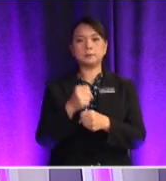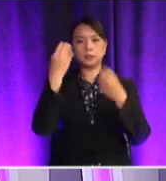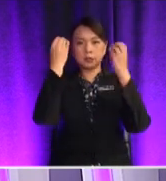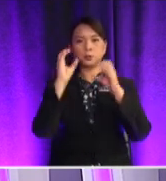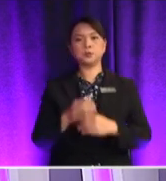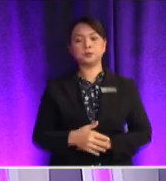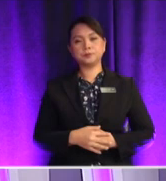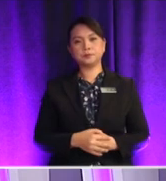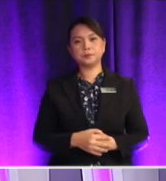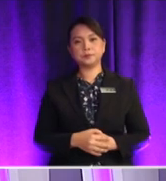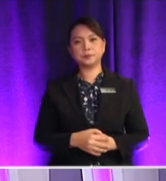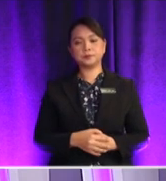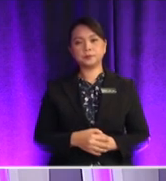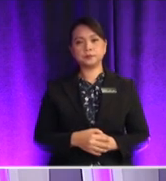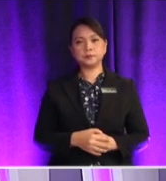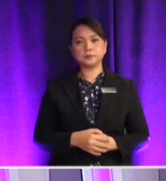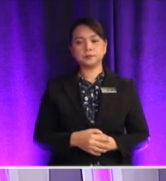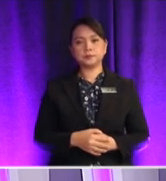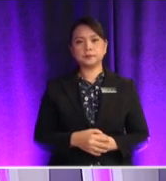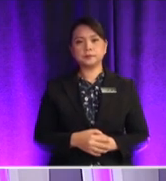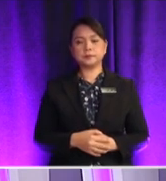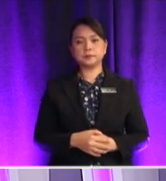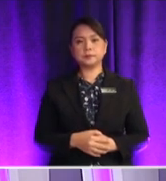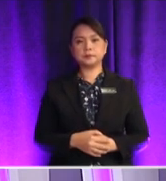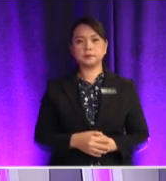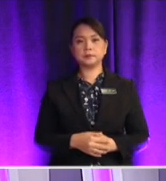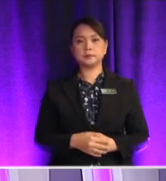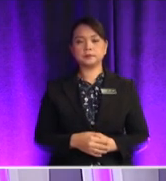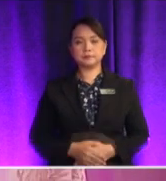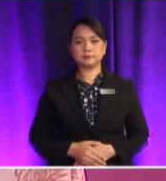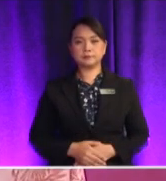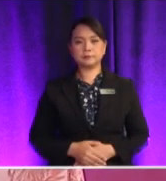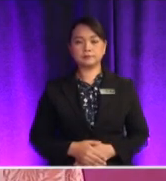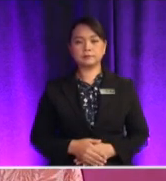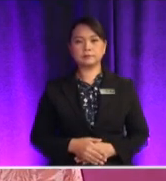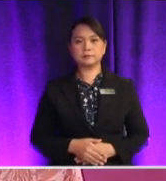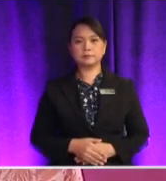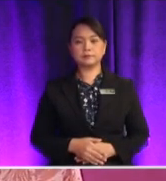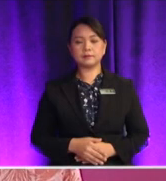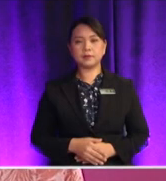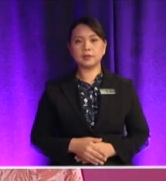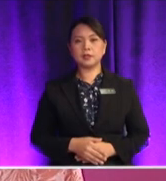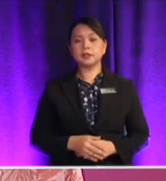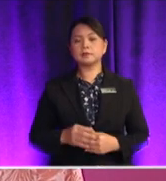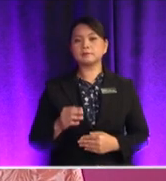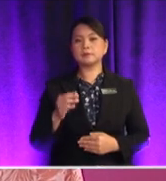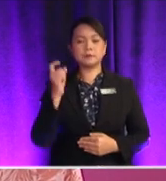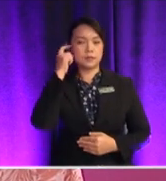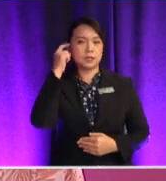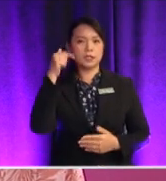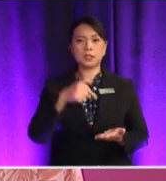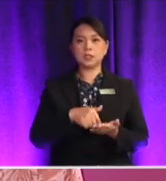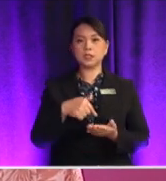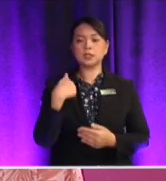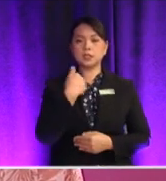ini, sebab saya rasa ini merupakan perkara yang cukup serius di kalangan remaja, betul tak, cikgu? Okey, Akmal, sebenarnya tanggapan ini kita perlu